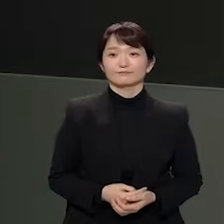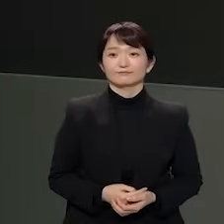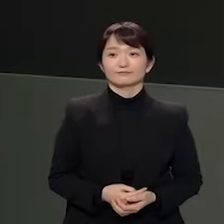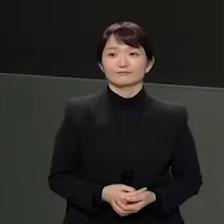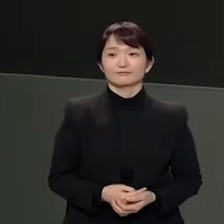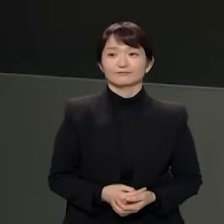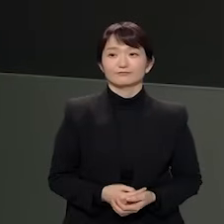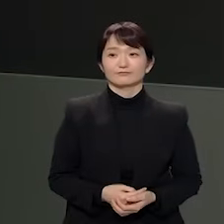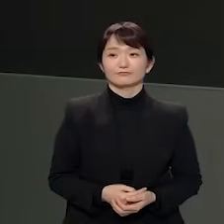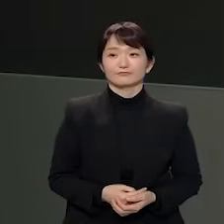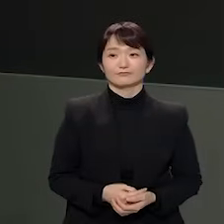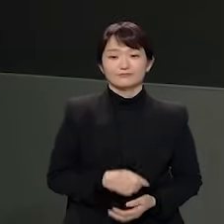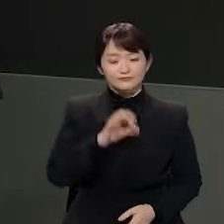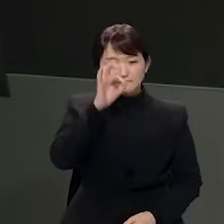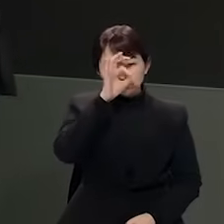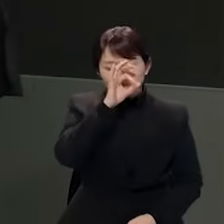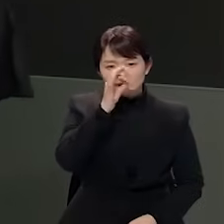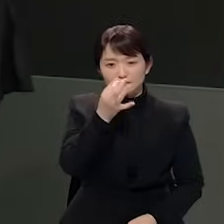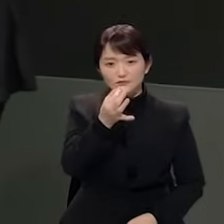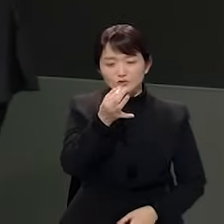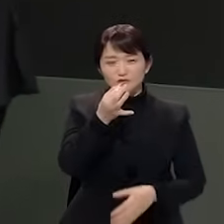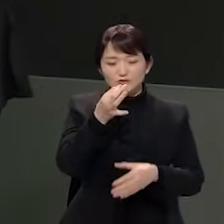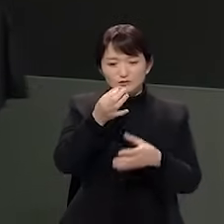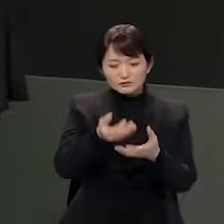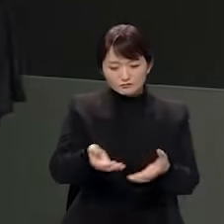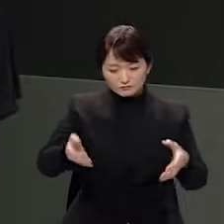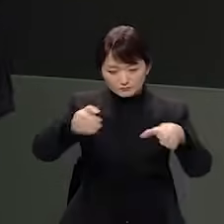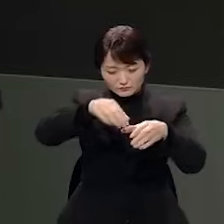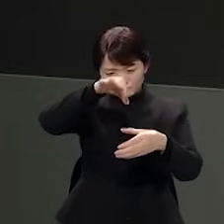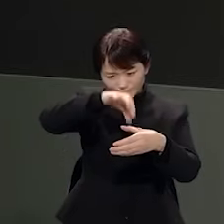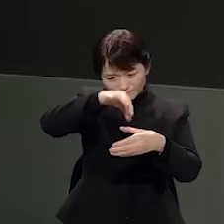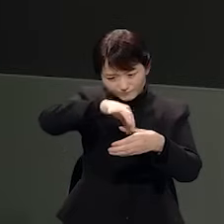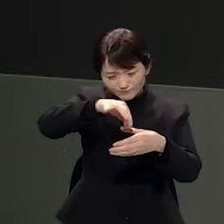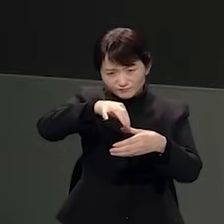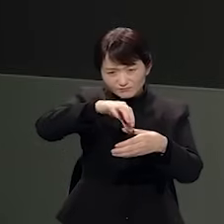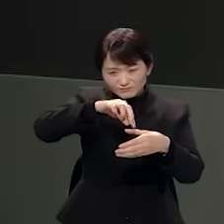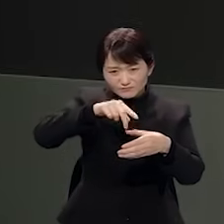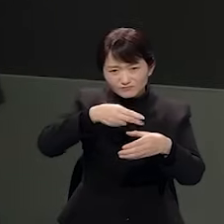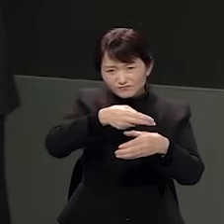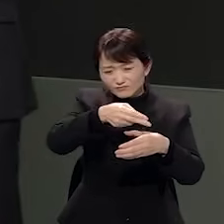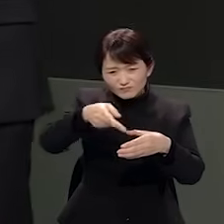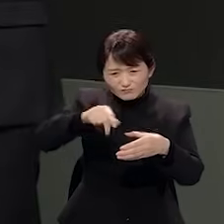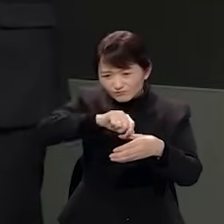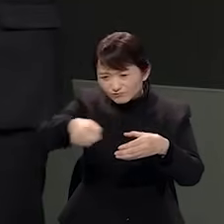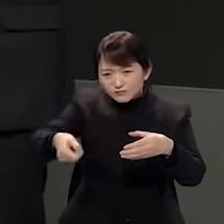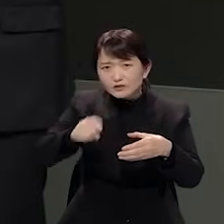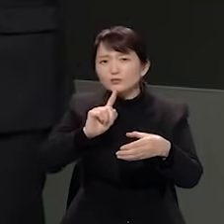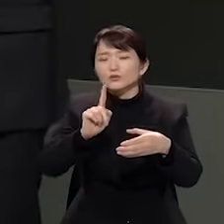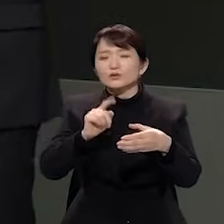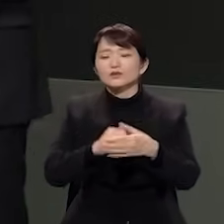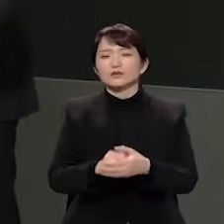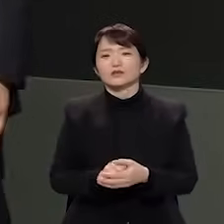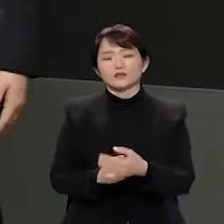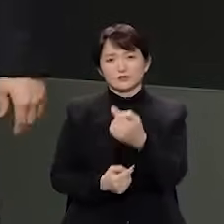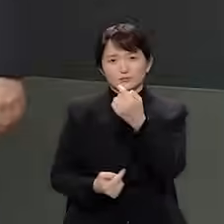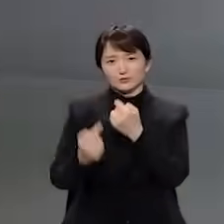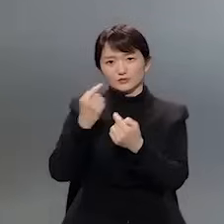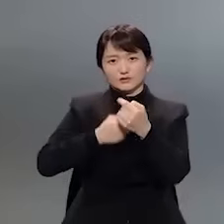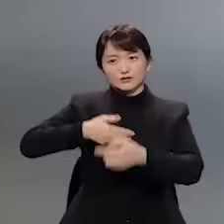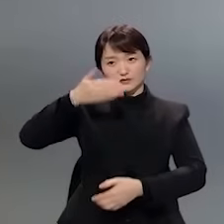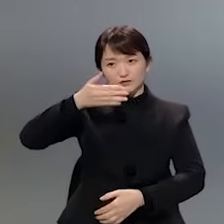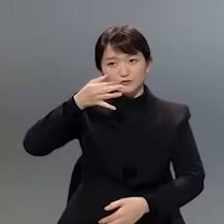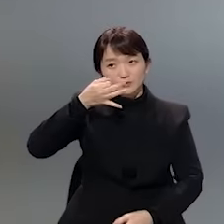달려보죠 훼손된 퇴지 저금통입니다 사방 가족께서 제보해주신 사건 으로 시작합니다 영상 만나